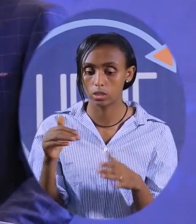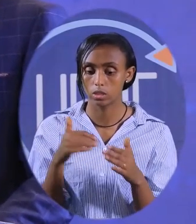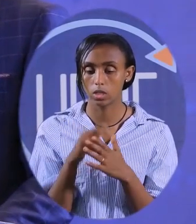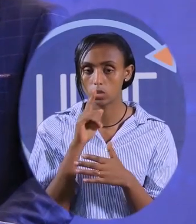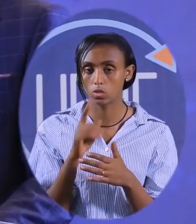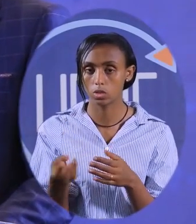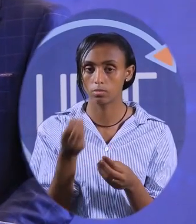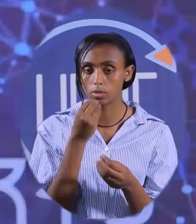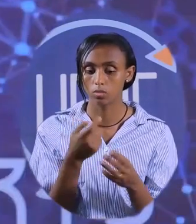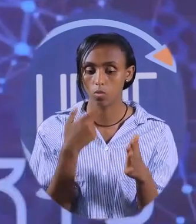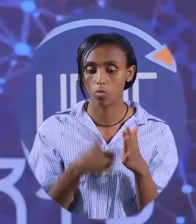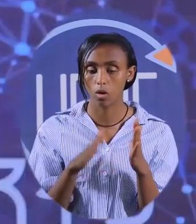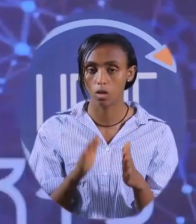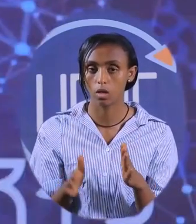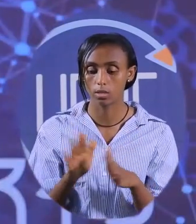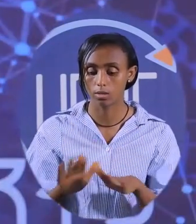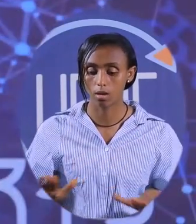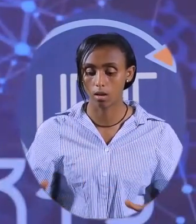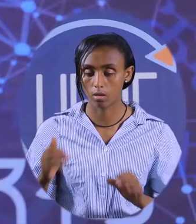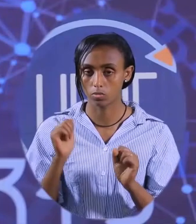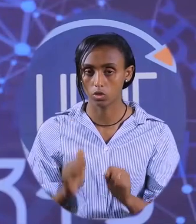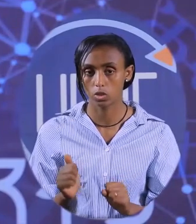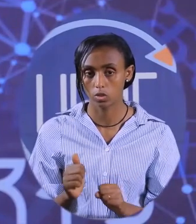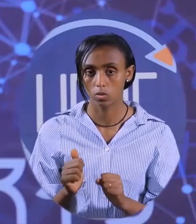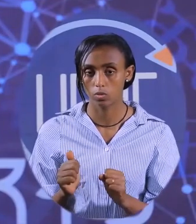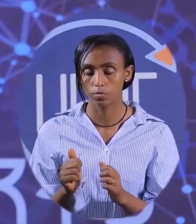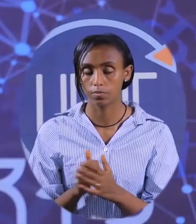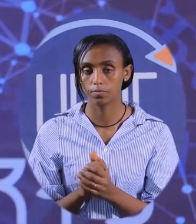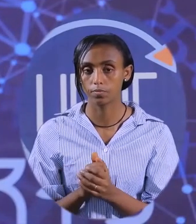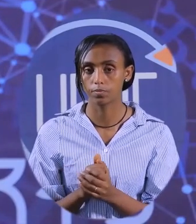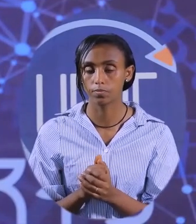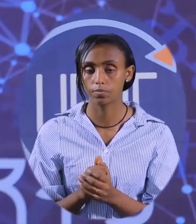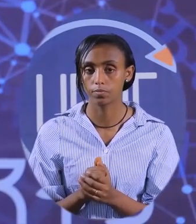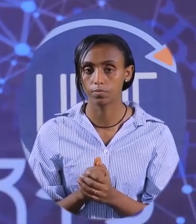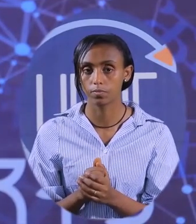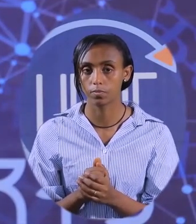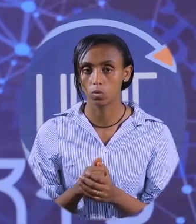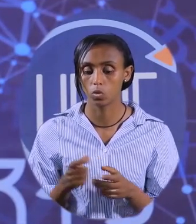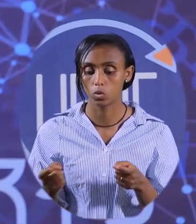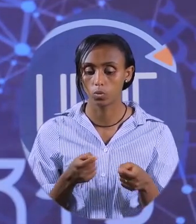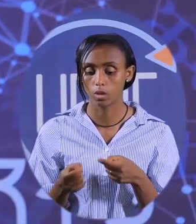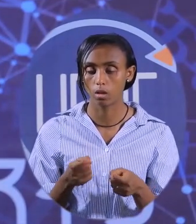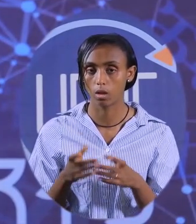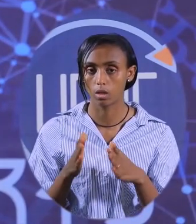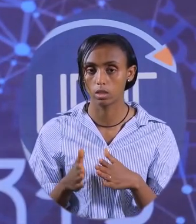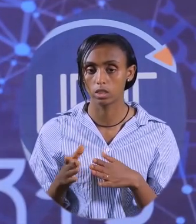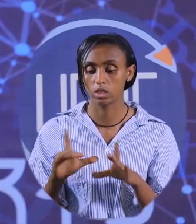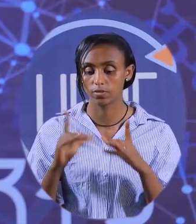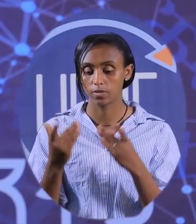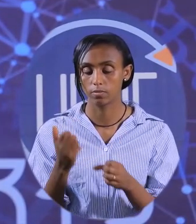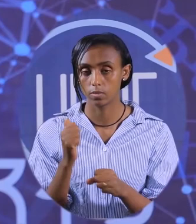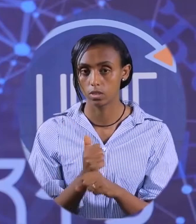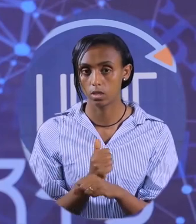ስንደርስ ነው የምግብ ዋጋ ሊረጋጋ የሚችለው። በእርግጥ ሬጉላቶሪ ኦቶሪቲዎችም የተቆጣጣሪውን ክፍል የመቆጣጠሩን